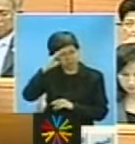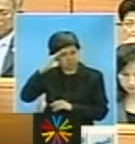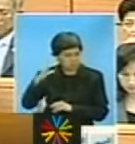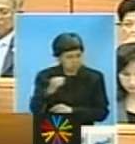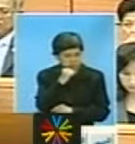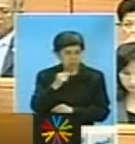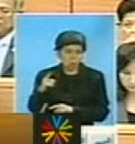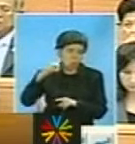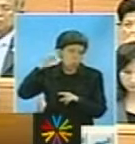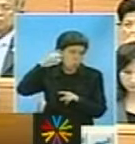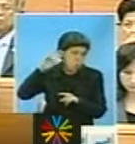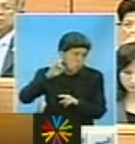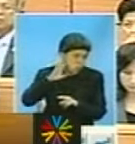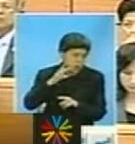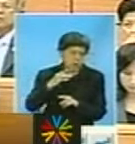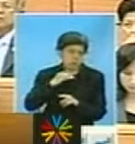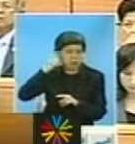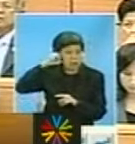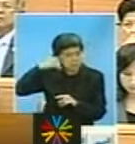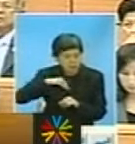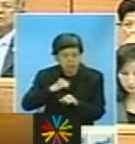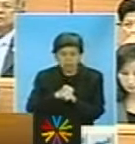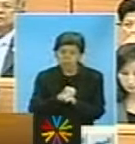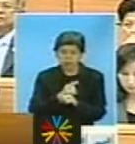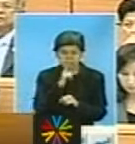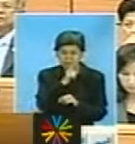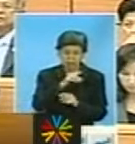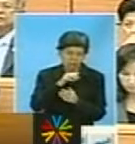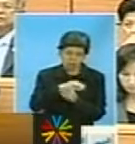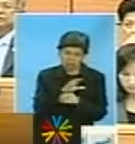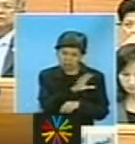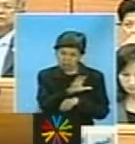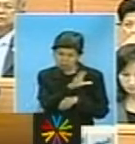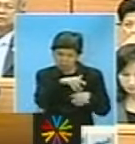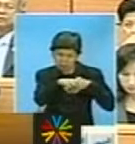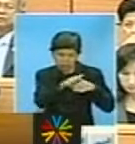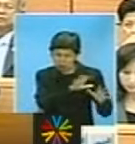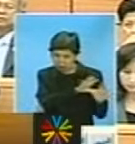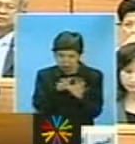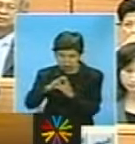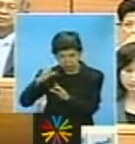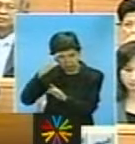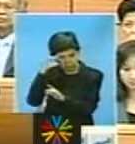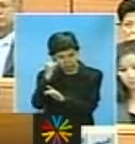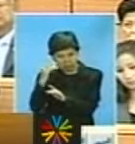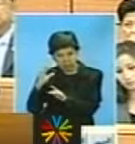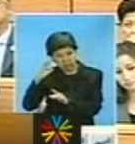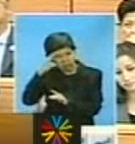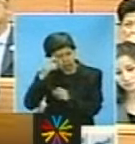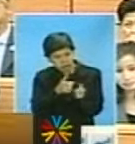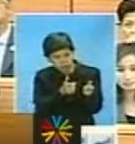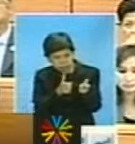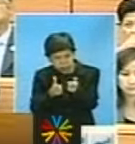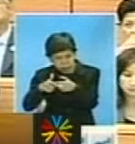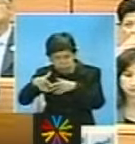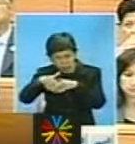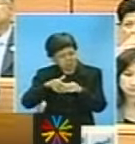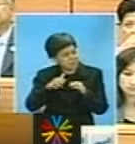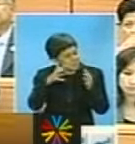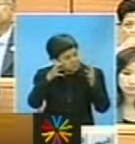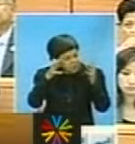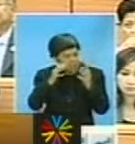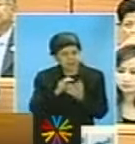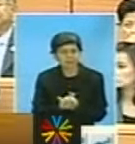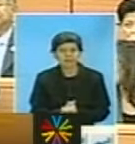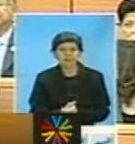เขากระด้างกระเดื่องสารพัดแล้วก็พยายามที่จะปลุกระดมประชาชนว่าทหารฆ่าประชาชนไม่มี